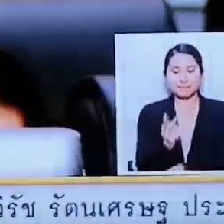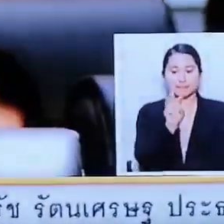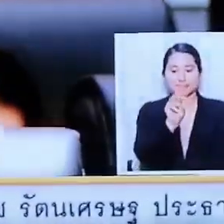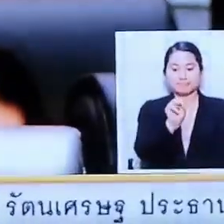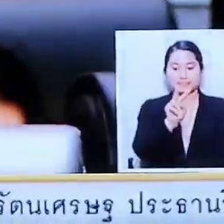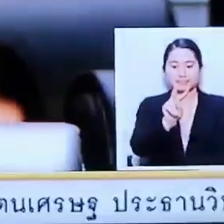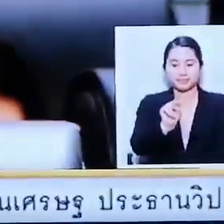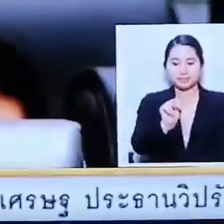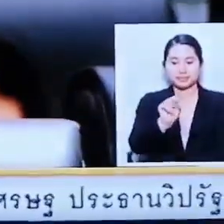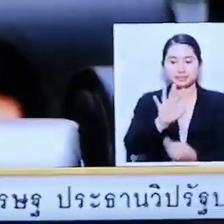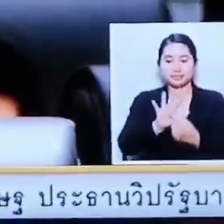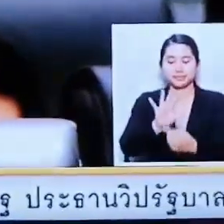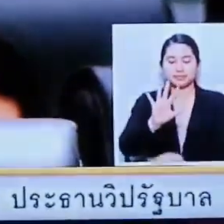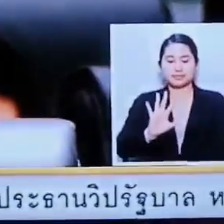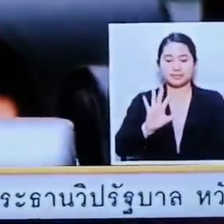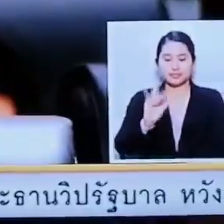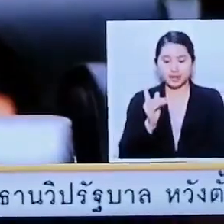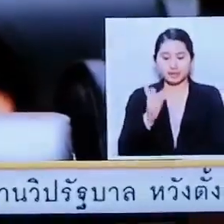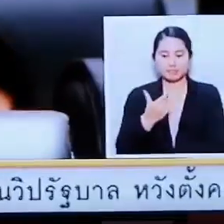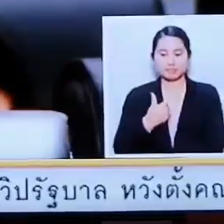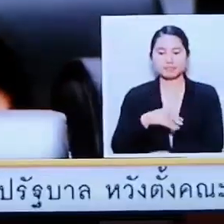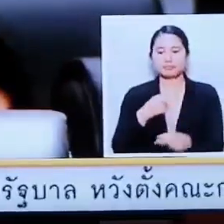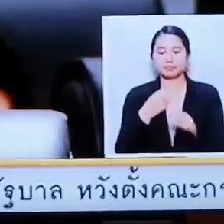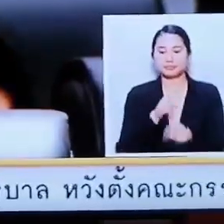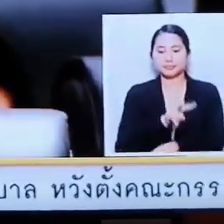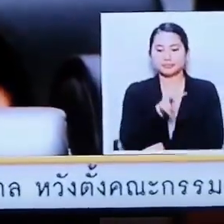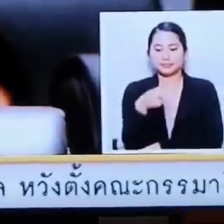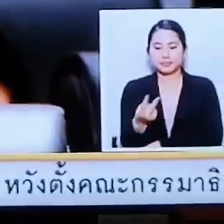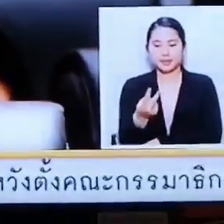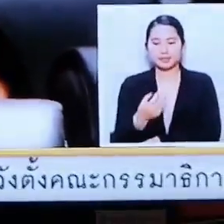มตามตามแปลได้พบกับมาเฟียอย่าง ไรขออนุญาตครับท่านนะครับ